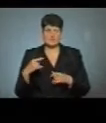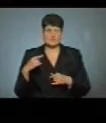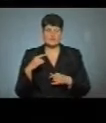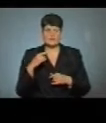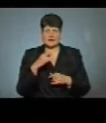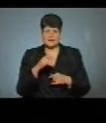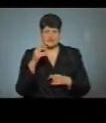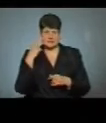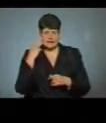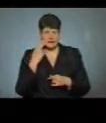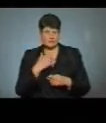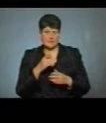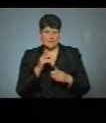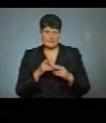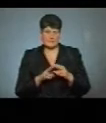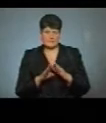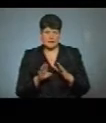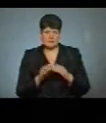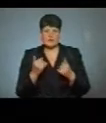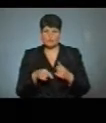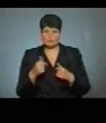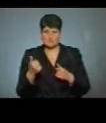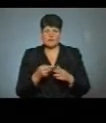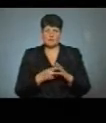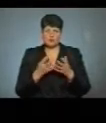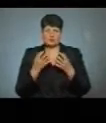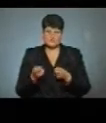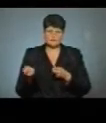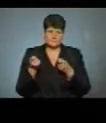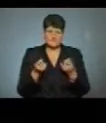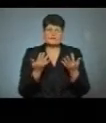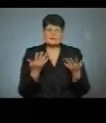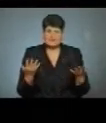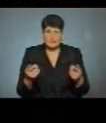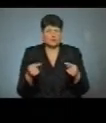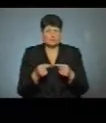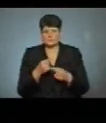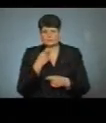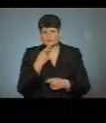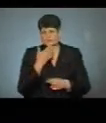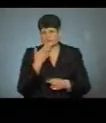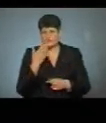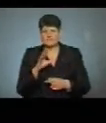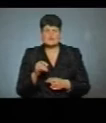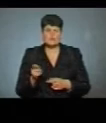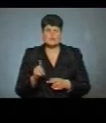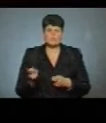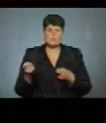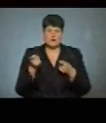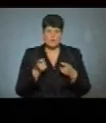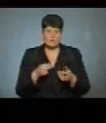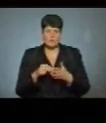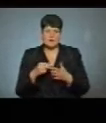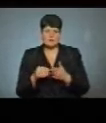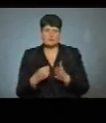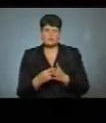останній, повідомили в Офісі президента. На цьому тижні планується ще кілька, скільки точно – не кажуть. Все, що везуть з Китаю, купують за бюджетні